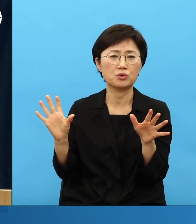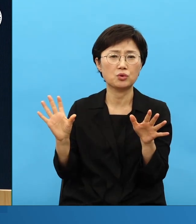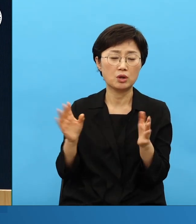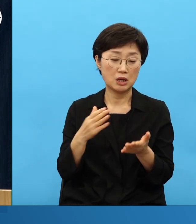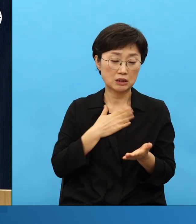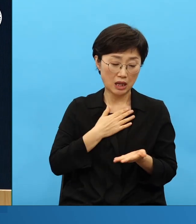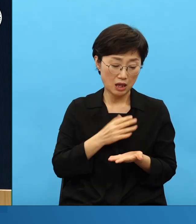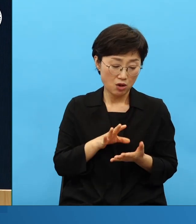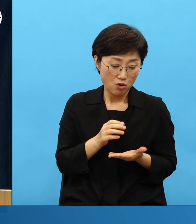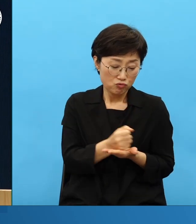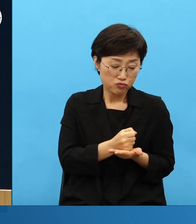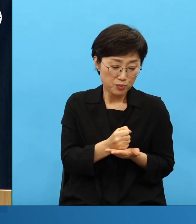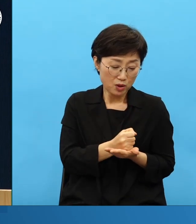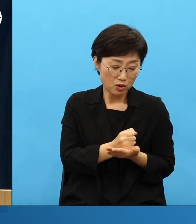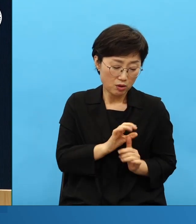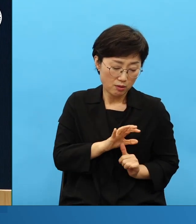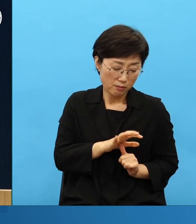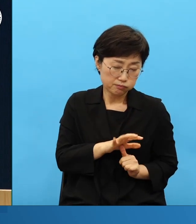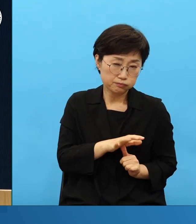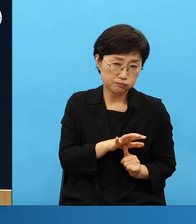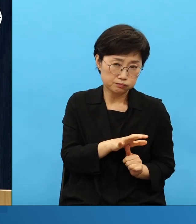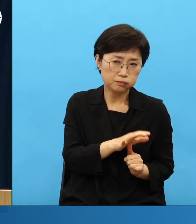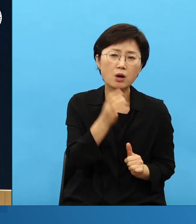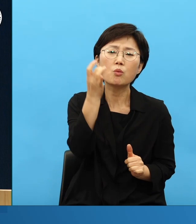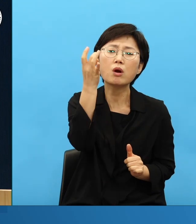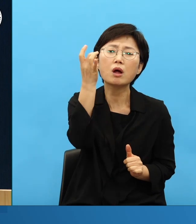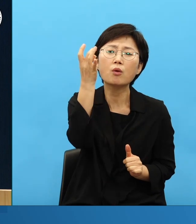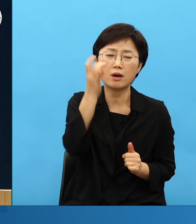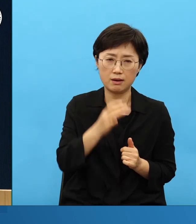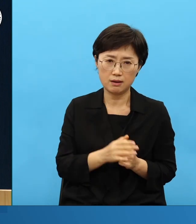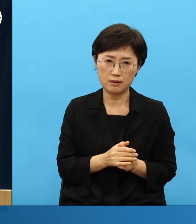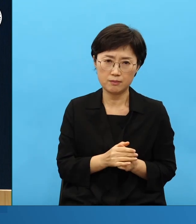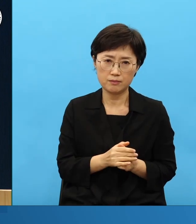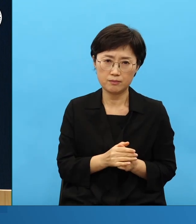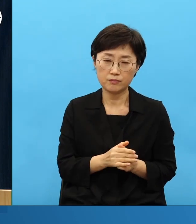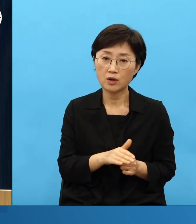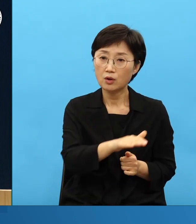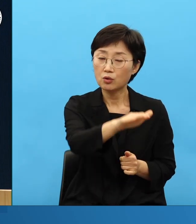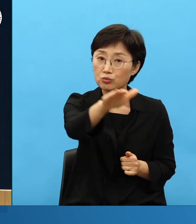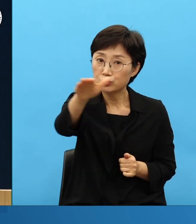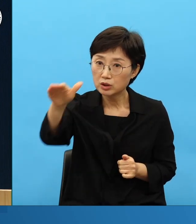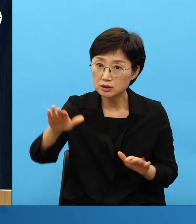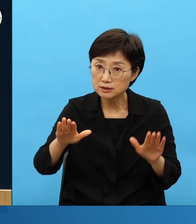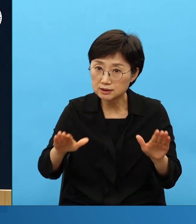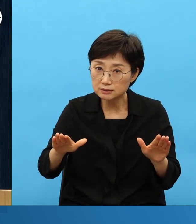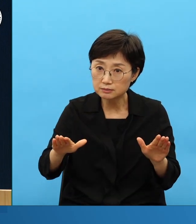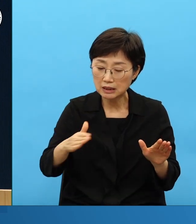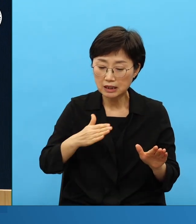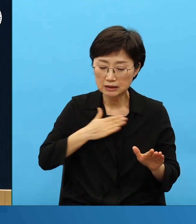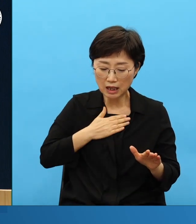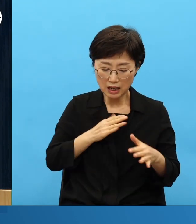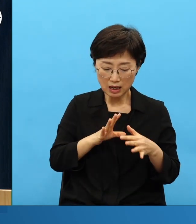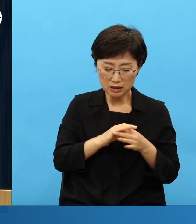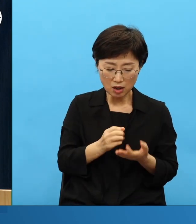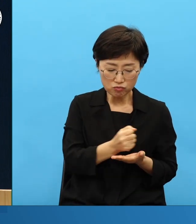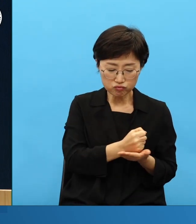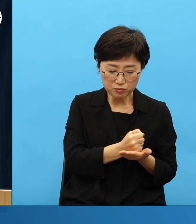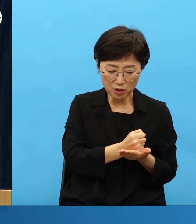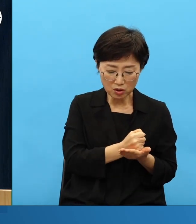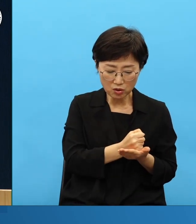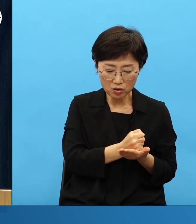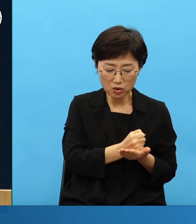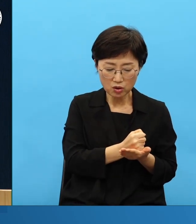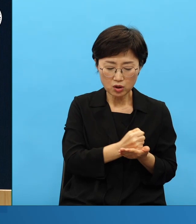this destiny that's been predestined for them. 올해 가기 전에 이 틀을 깨버려야 됩니다. Before this year ends, you must break 아시겠죠? free of these